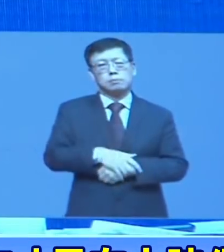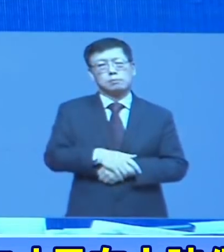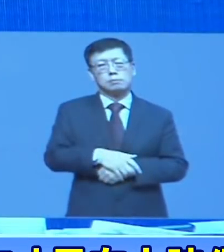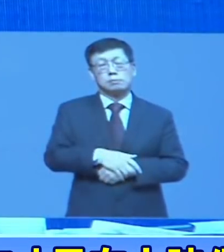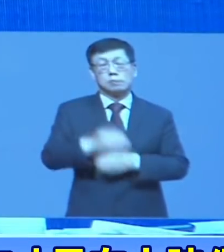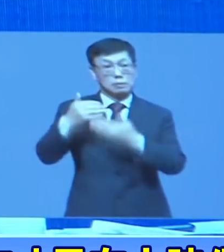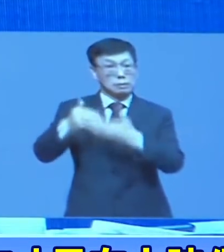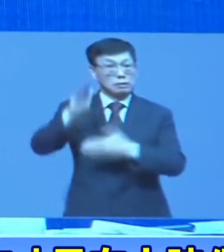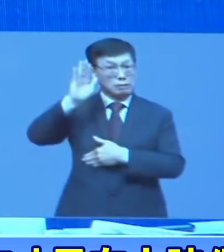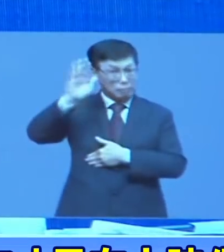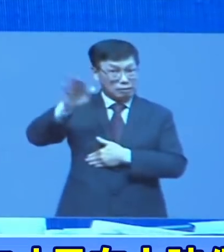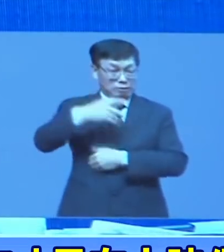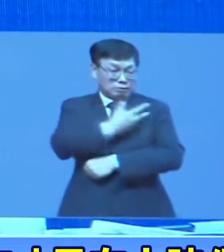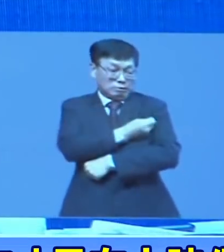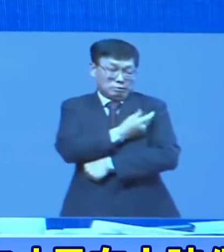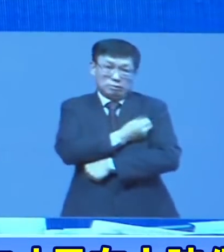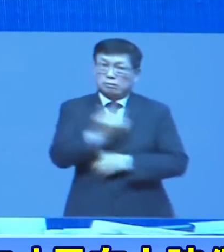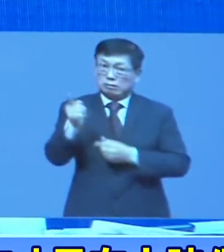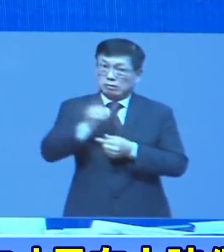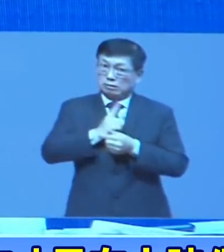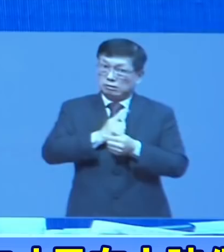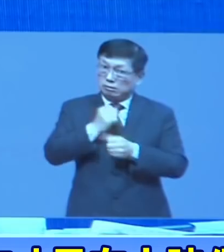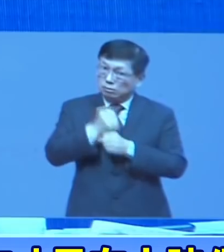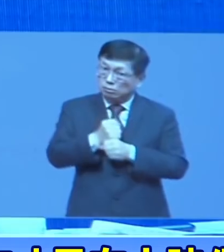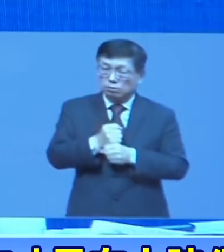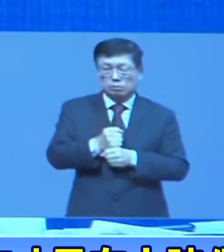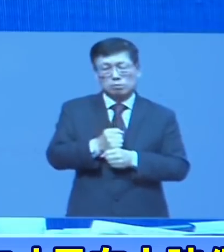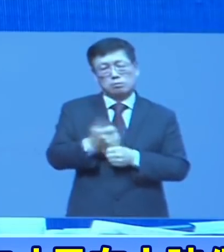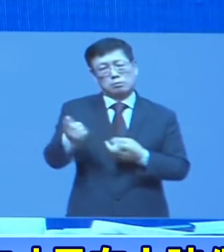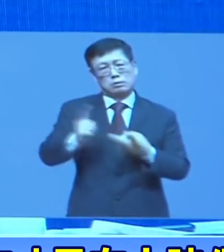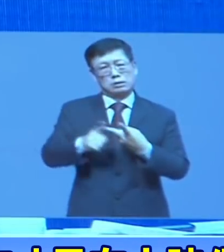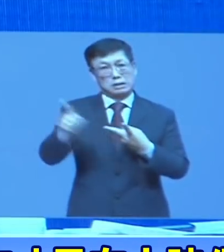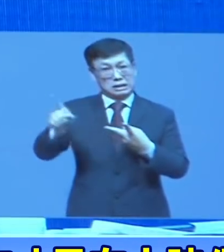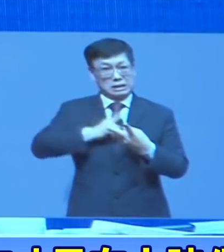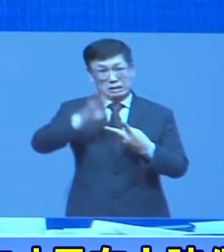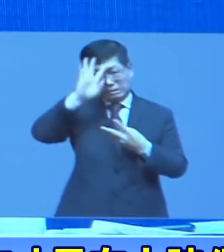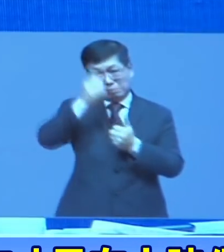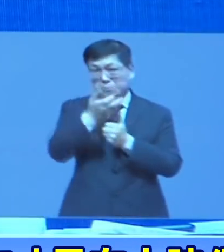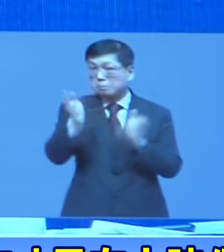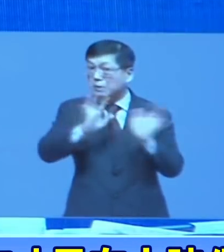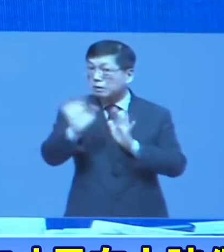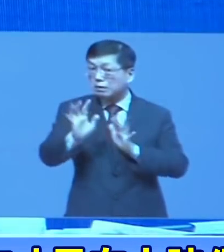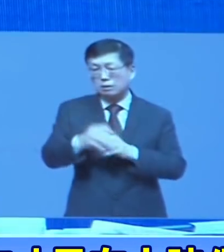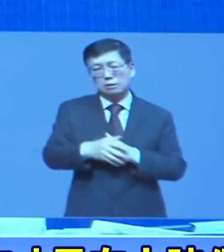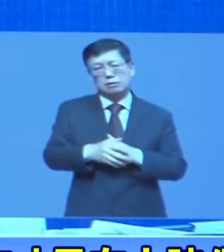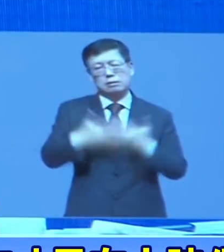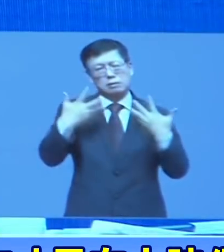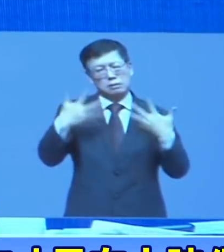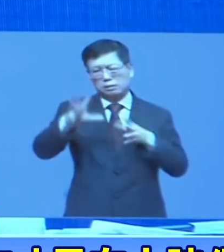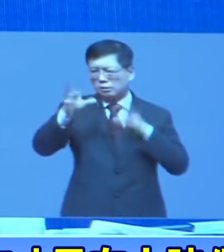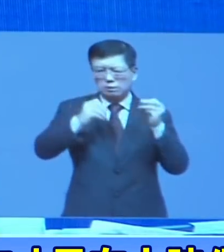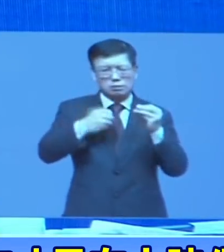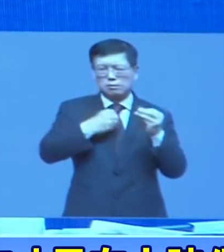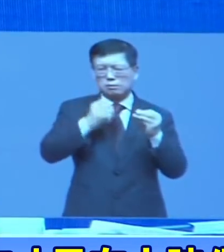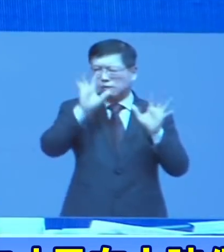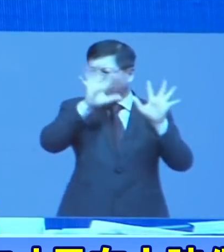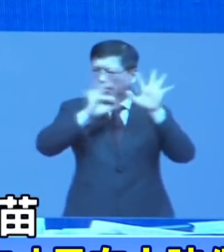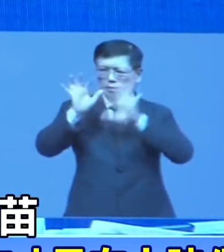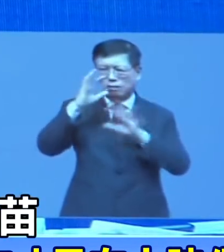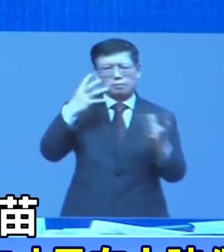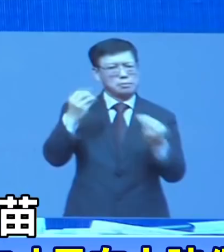国的疫苗，尤其是中国制造的疫苗，或是他们的疫情，一直以来都有资讯不透明的问题存